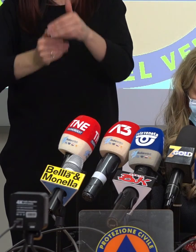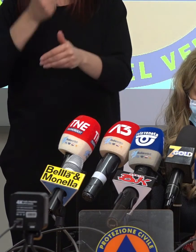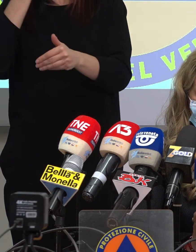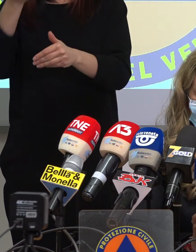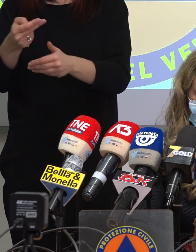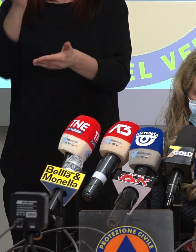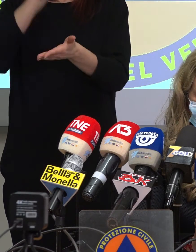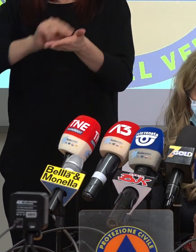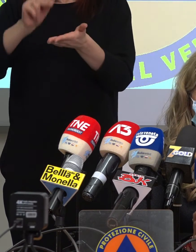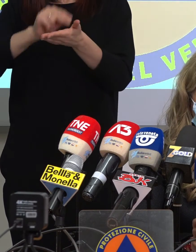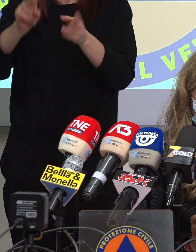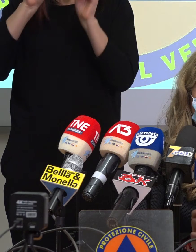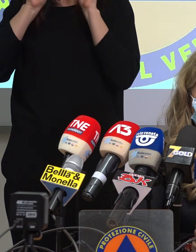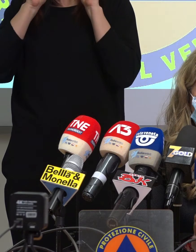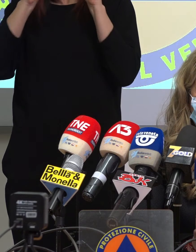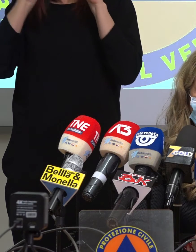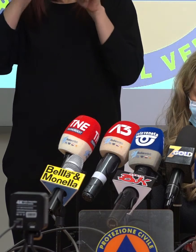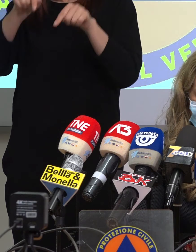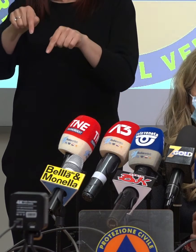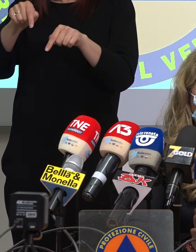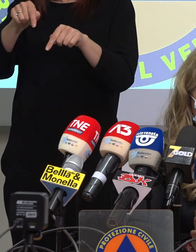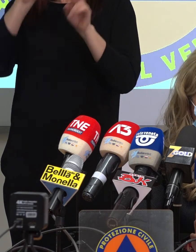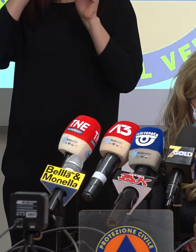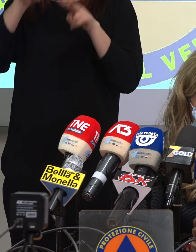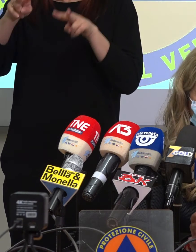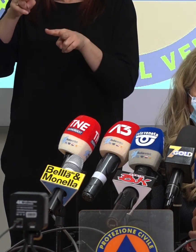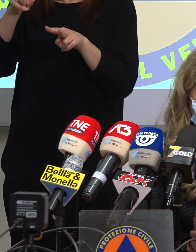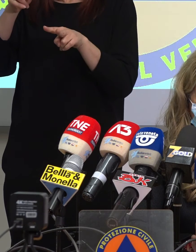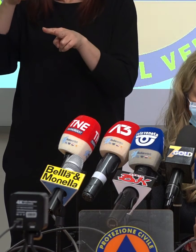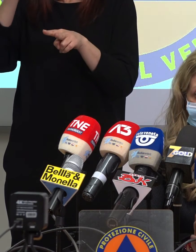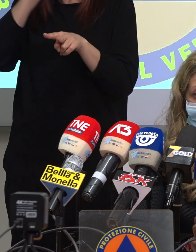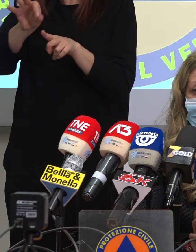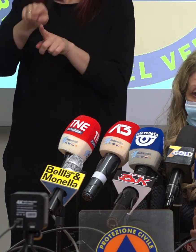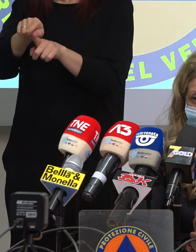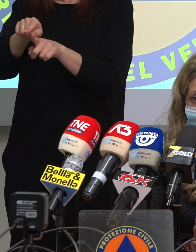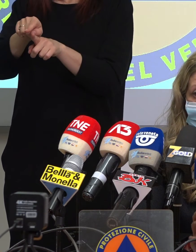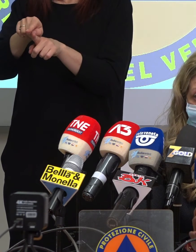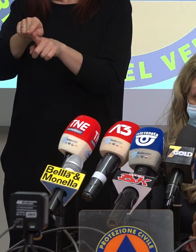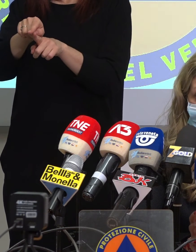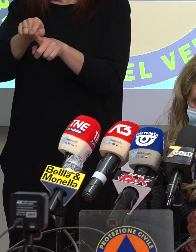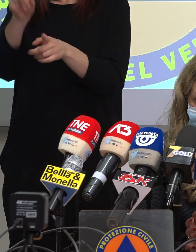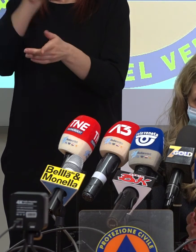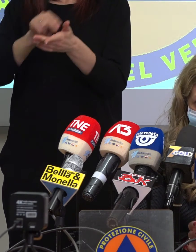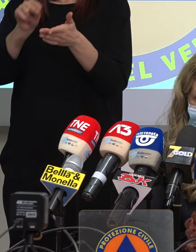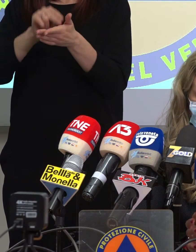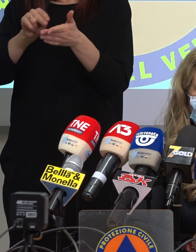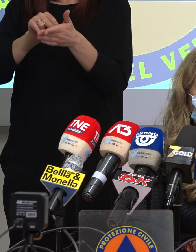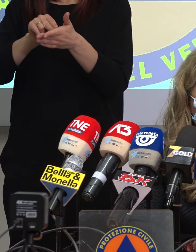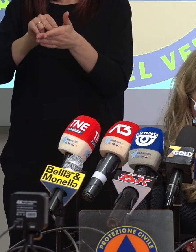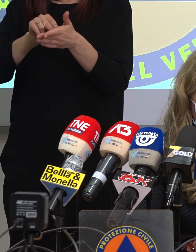e quindi di sorveglianza ad hoc, dove andremo a ricercare, nel caso in cui avessimo dei focolai, naturalmente